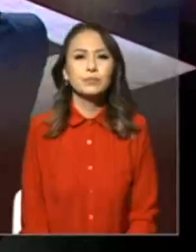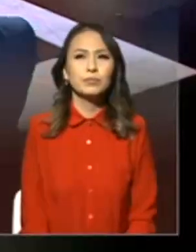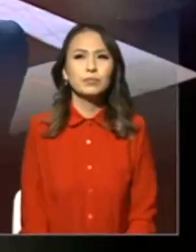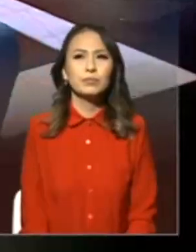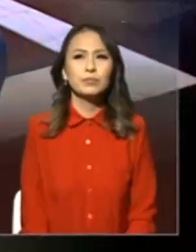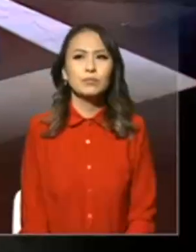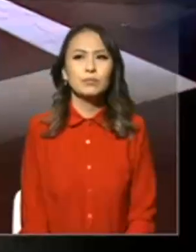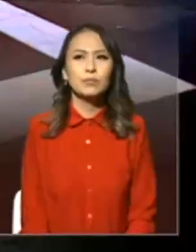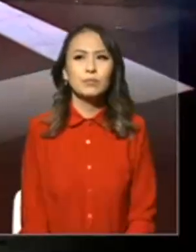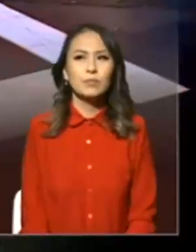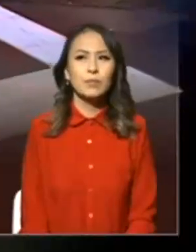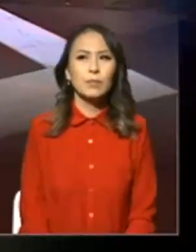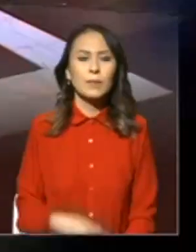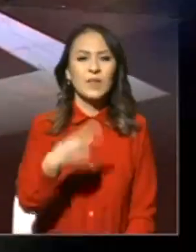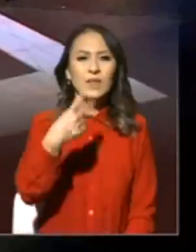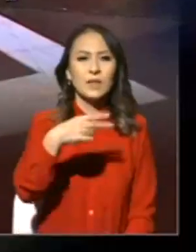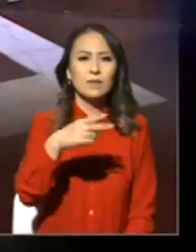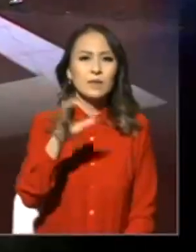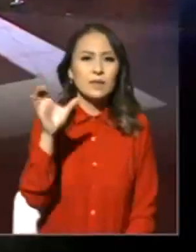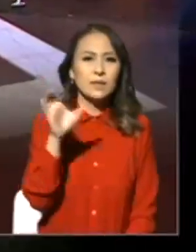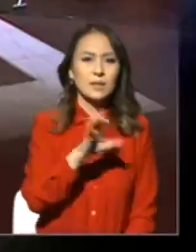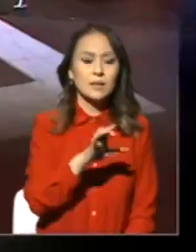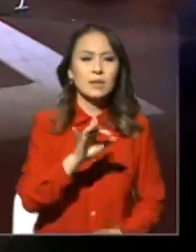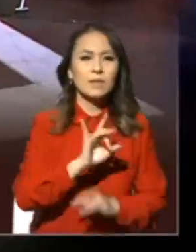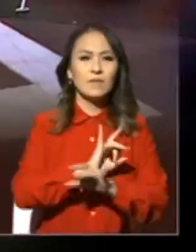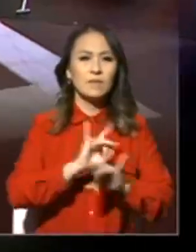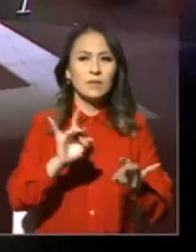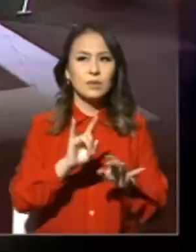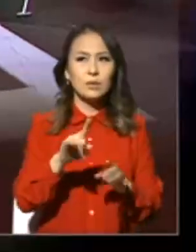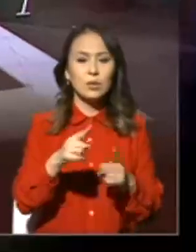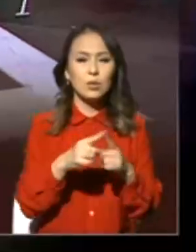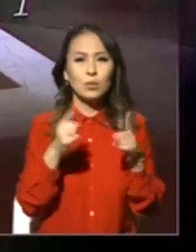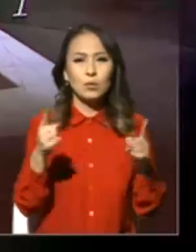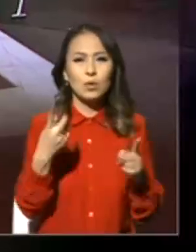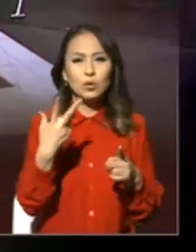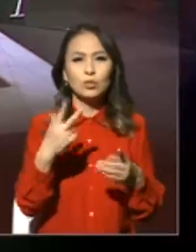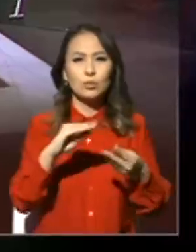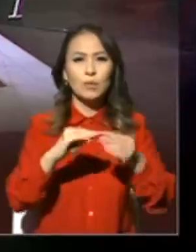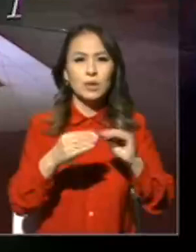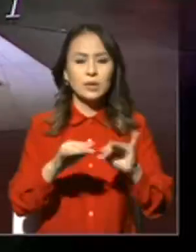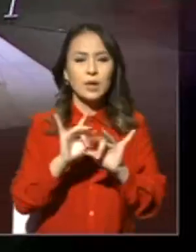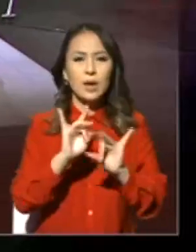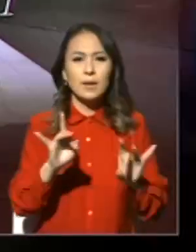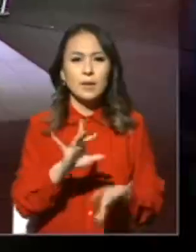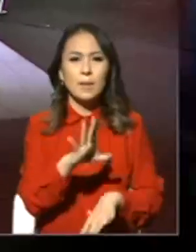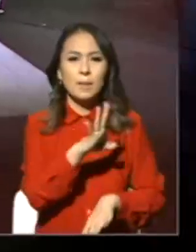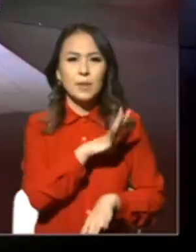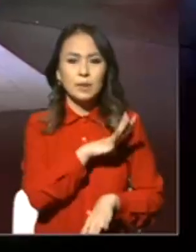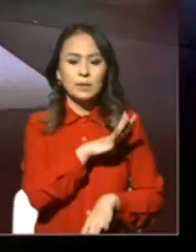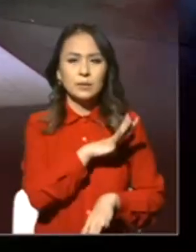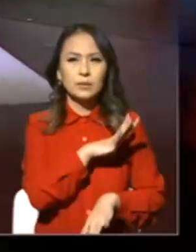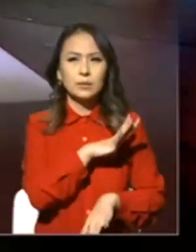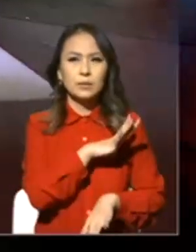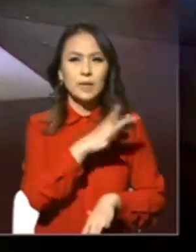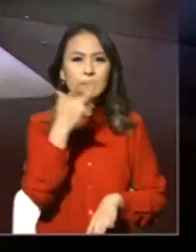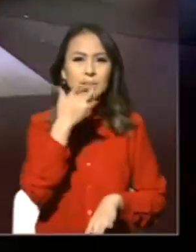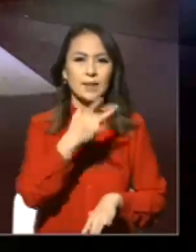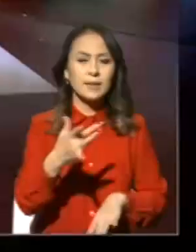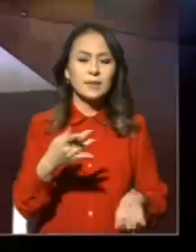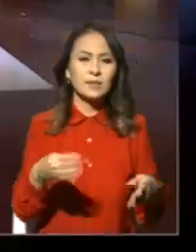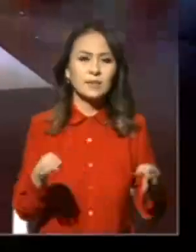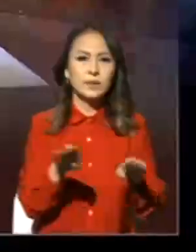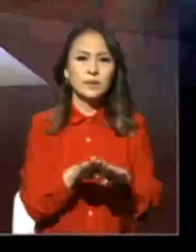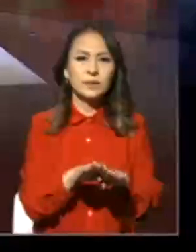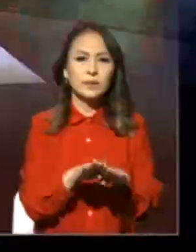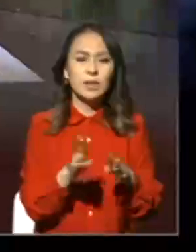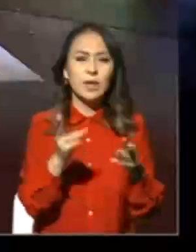Өз айналдырған 20 секундық пікір, бірақ осы 20 секундтың ішінде үлкен үш мәселе айтылып отыр. Саладағы саясаттың бірізді емес